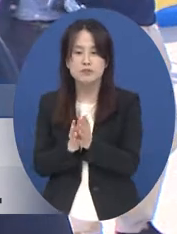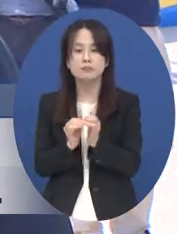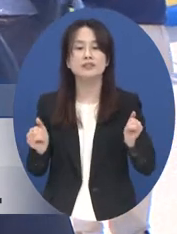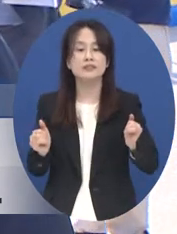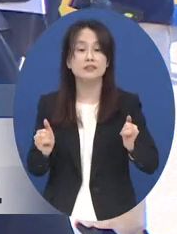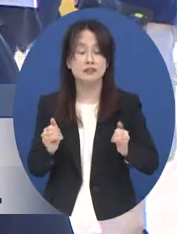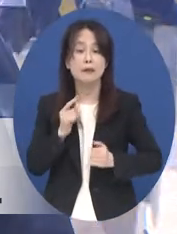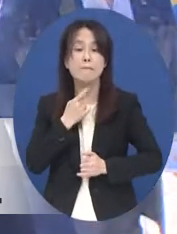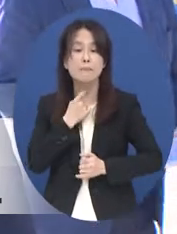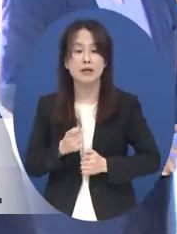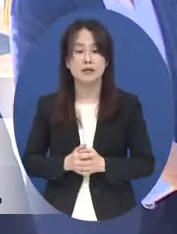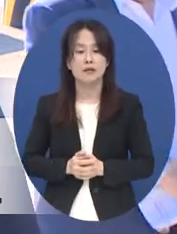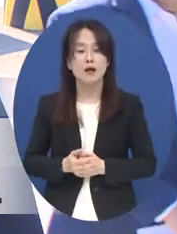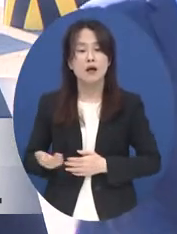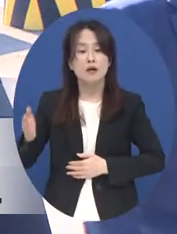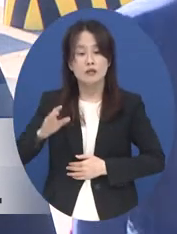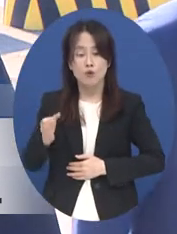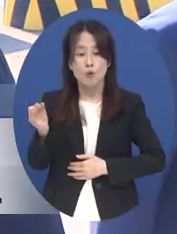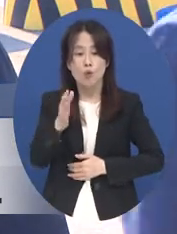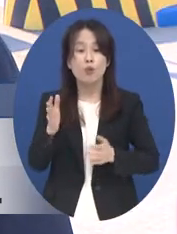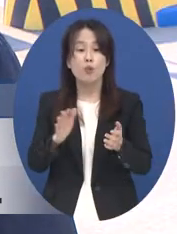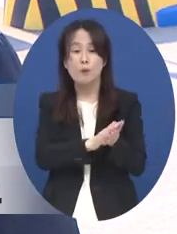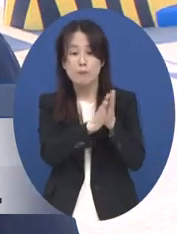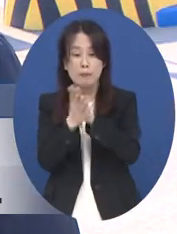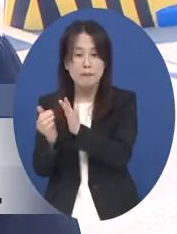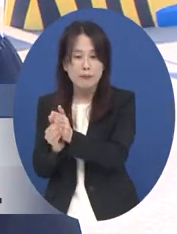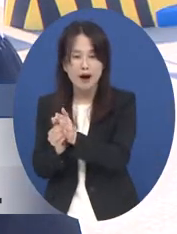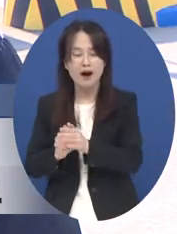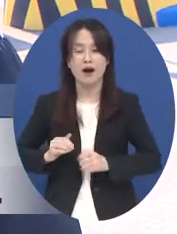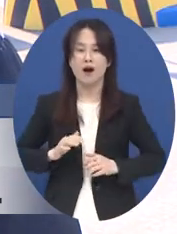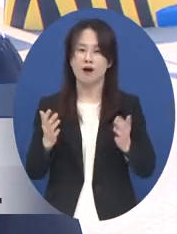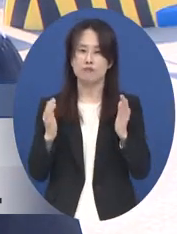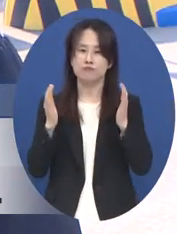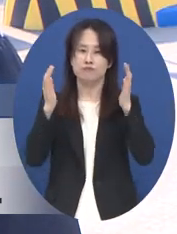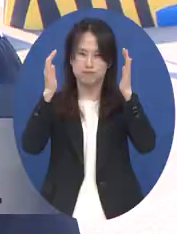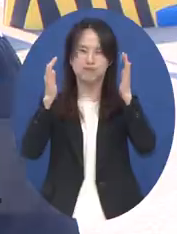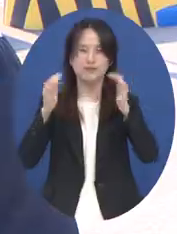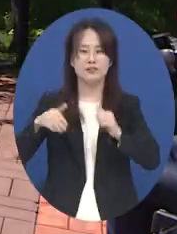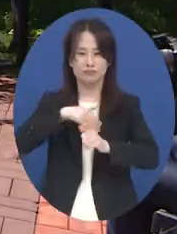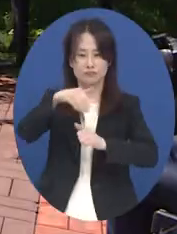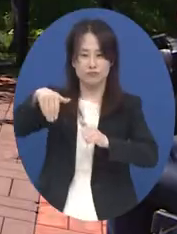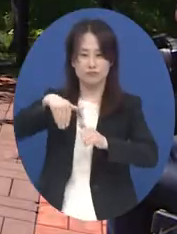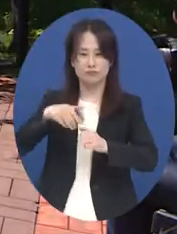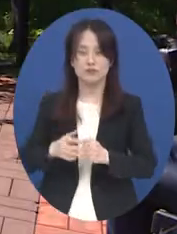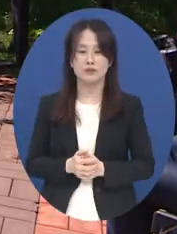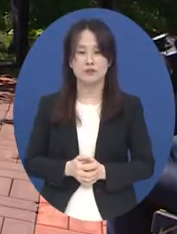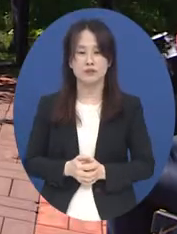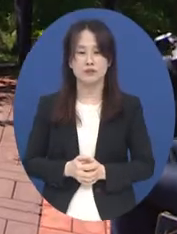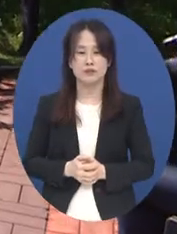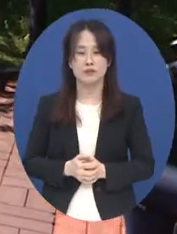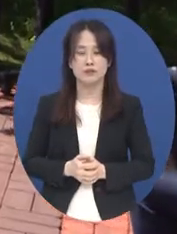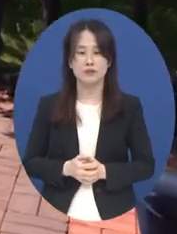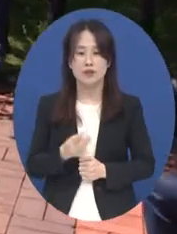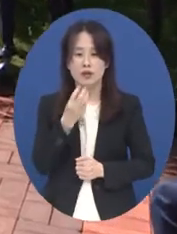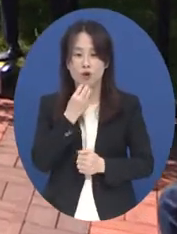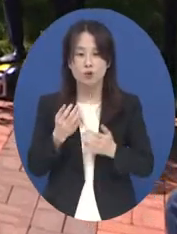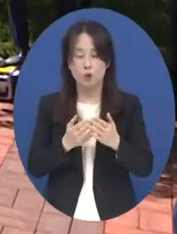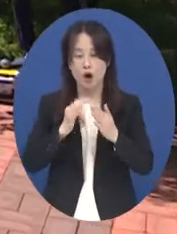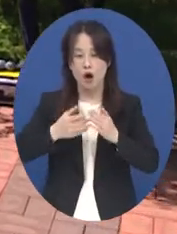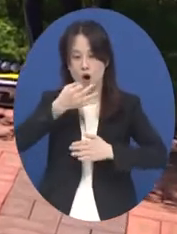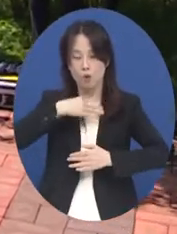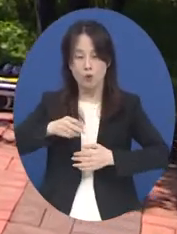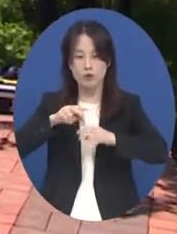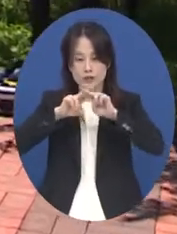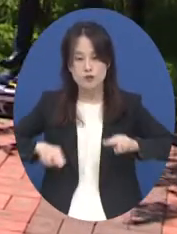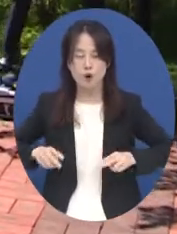시민들이 해왔었고요. 그래도 일단 무료가 됐기 때문에 저희는 크게 환영하는 분위기입니다. 민선 측이 경기도가 공익처분